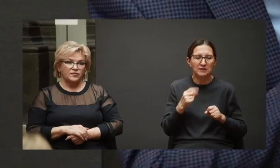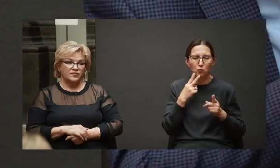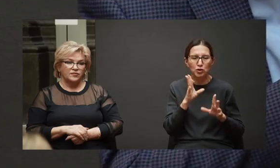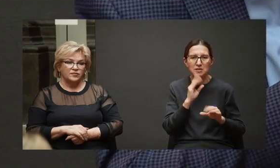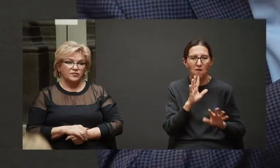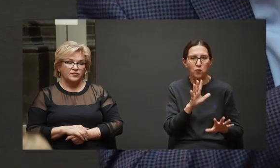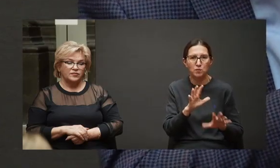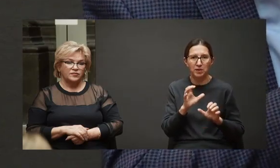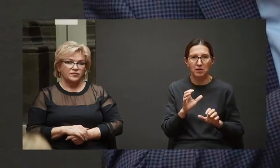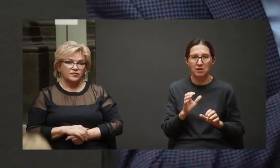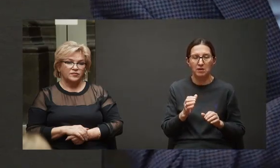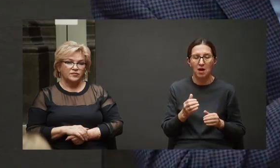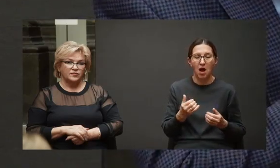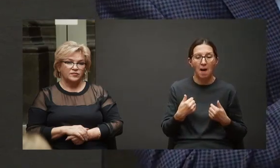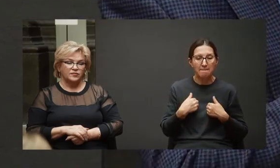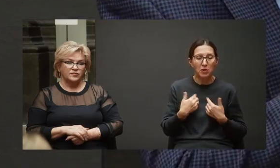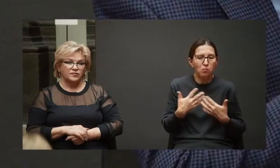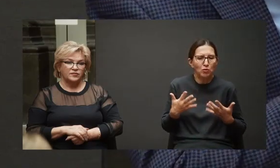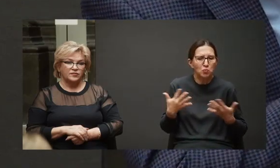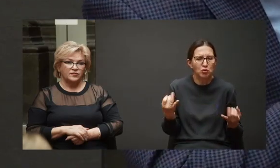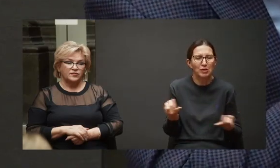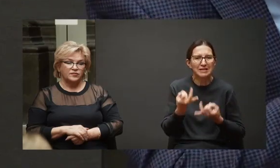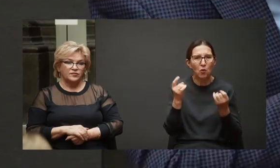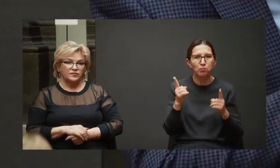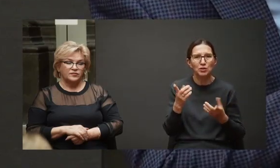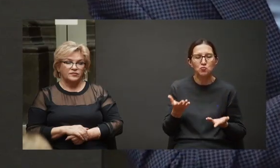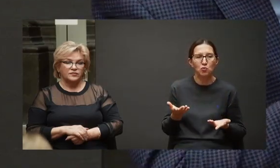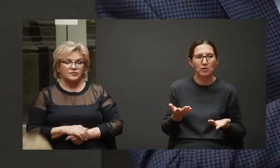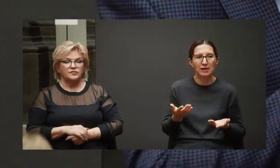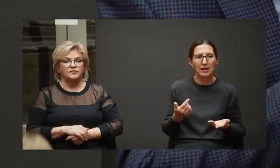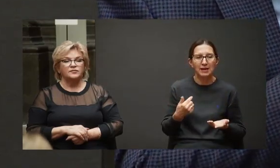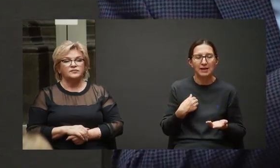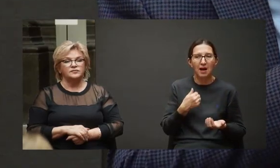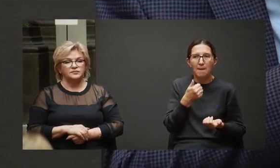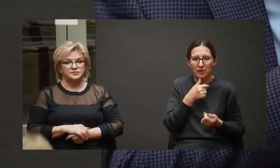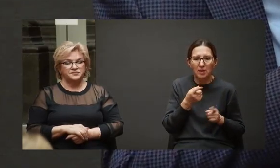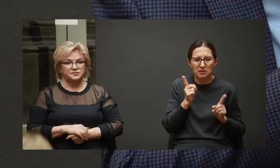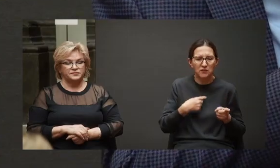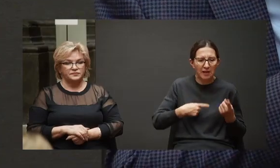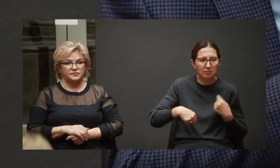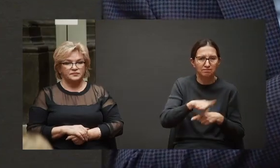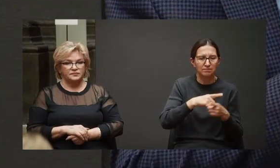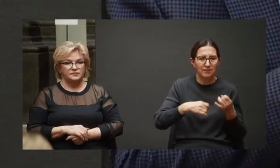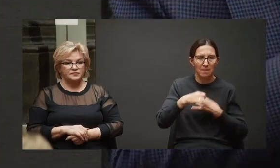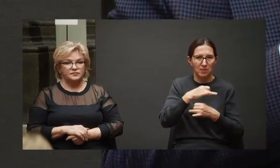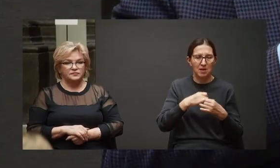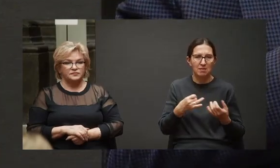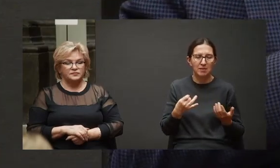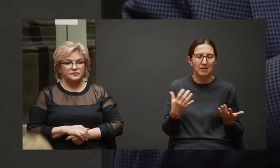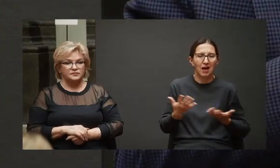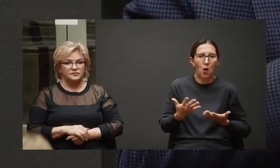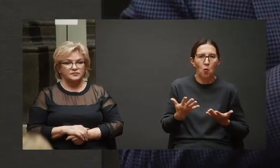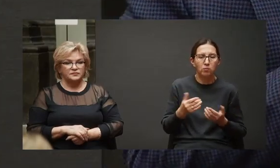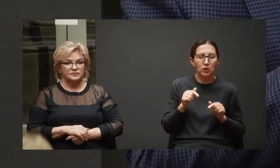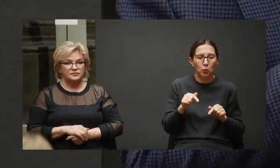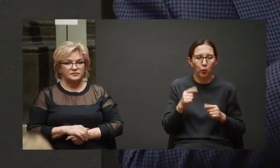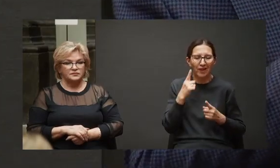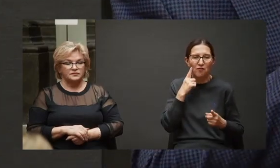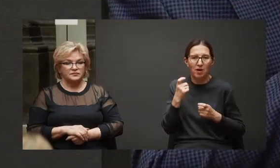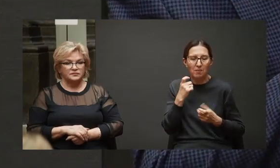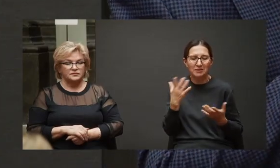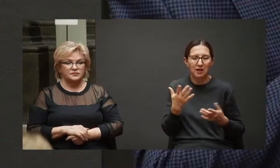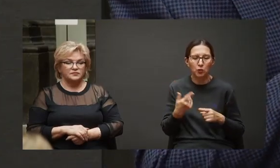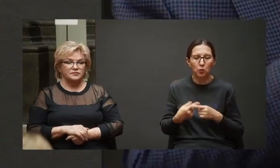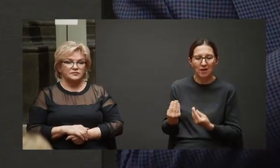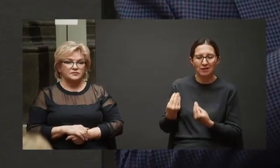то, что меня сейчас все больше и больше интересует, к чему я пытаюсь вас вынести. Да? Не к тому, той информации, которую